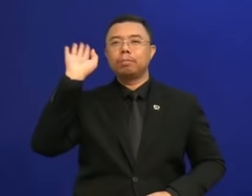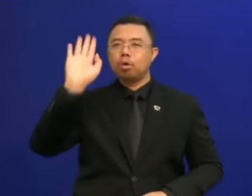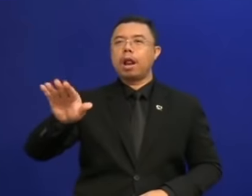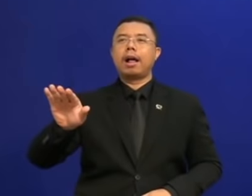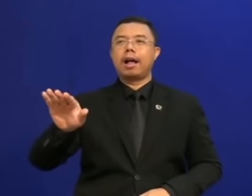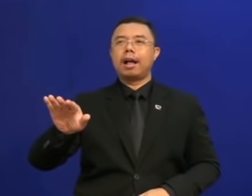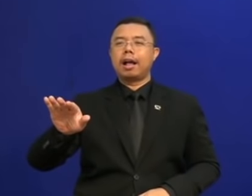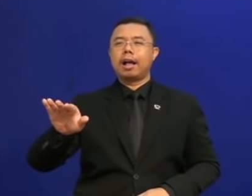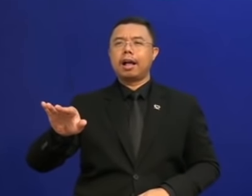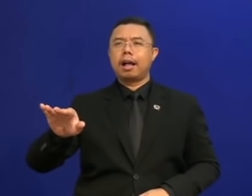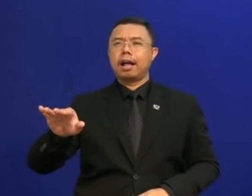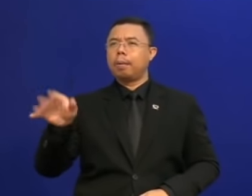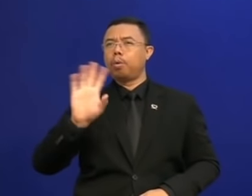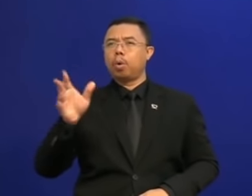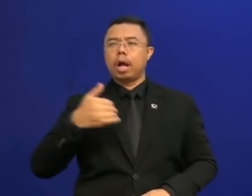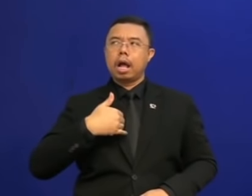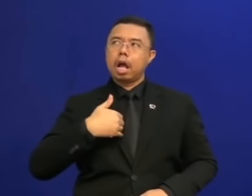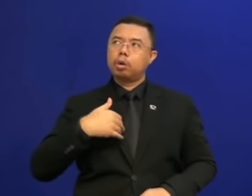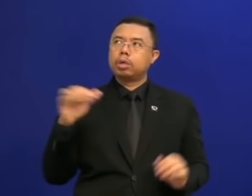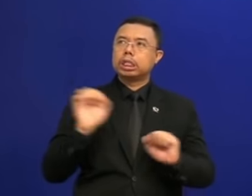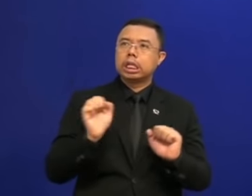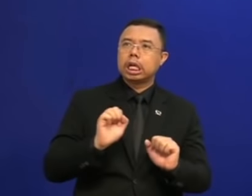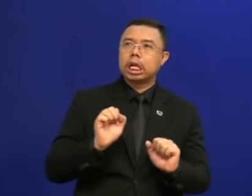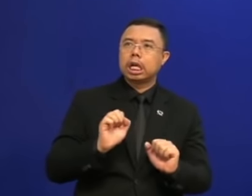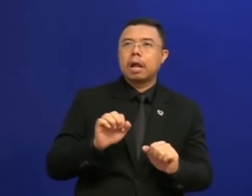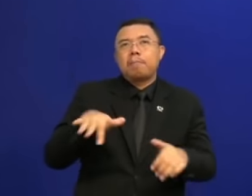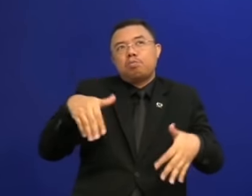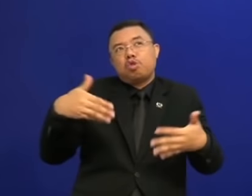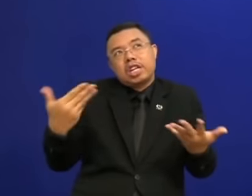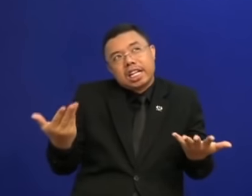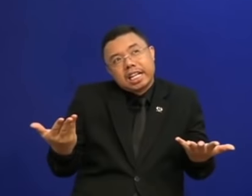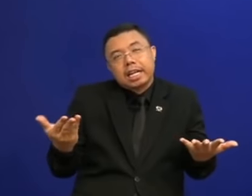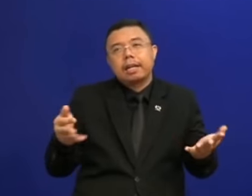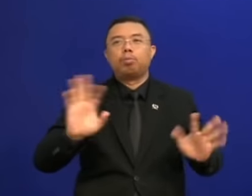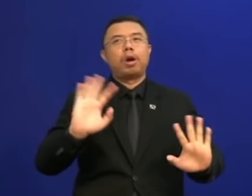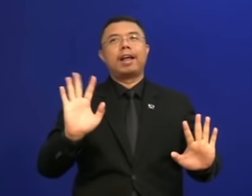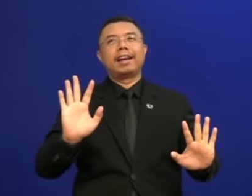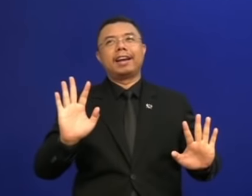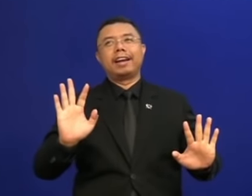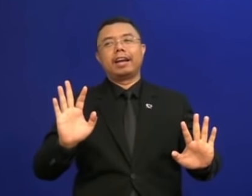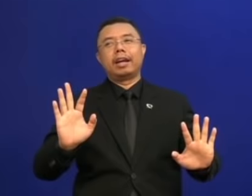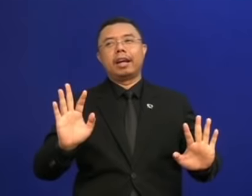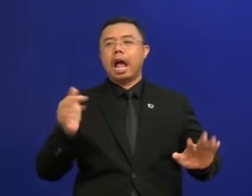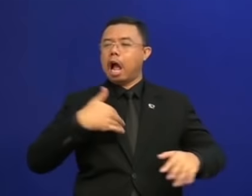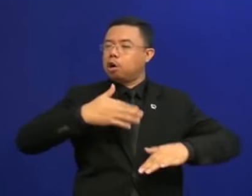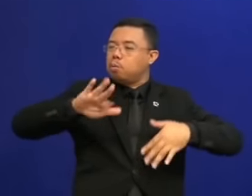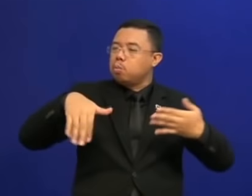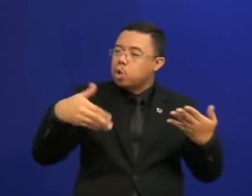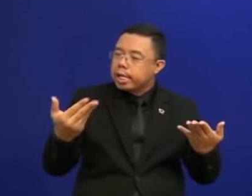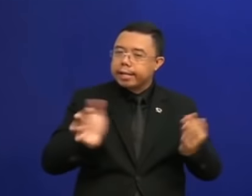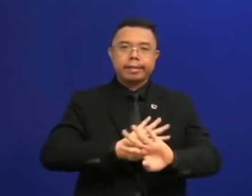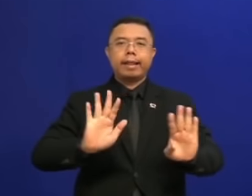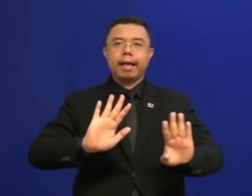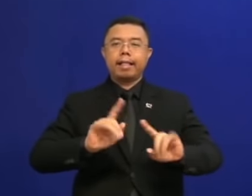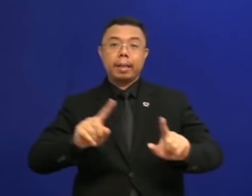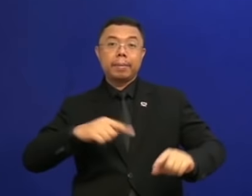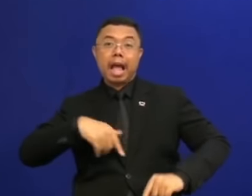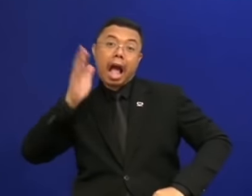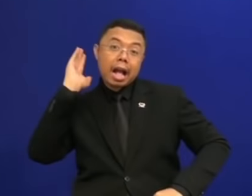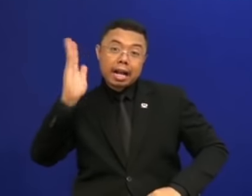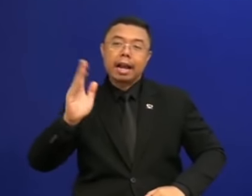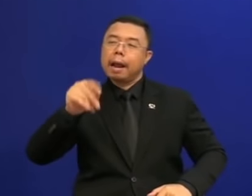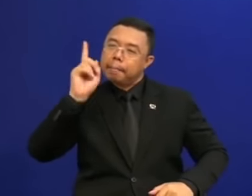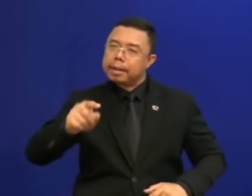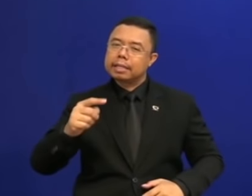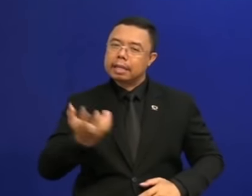pasti. Bukan aku segera mungkin atau aku mungkin. Enggak. Aku segera akan itu pasti.